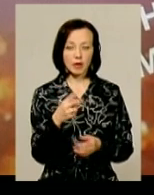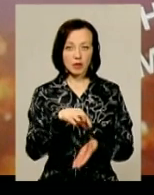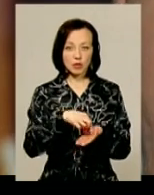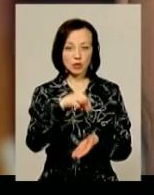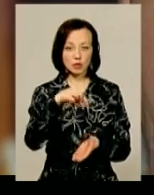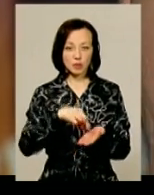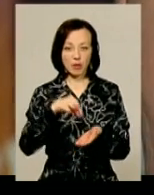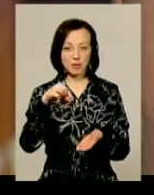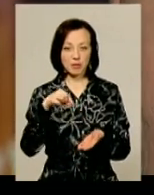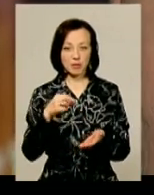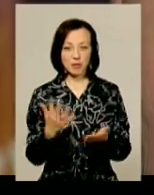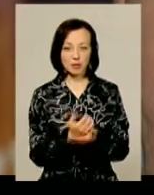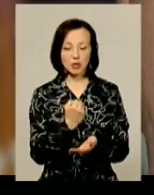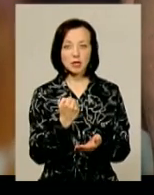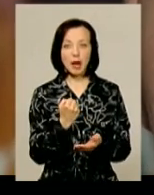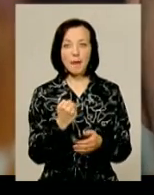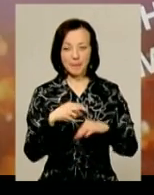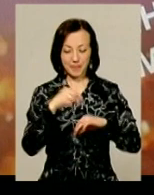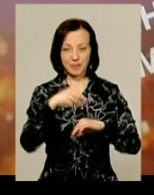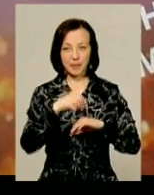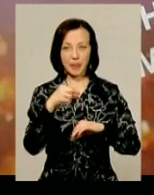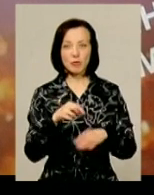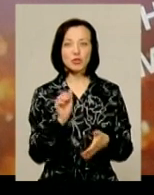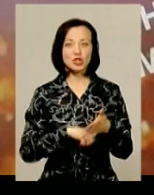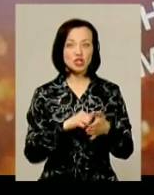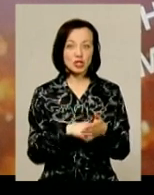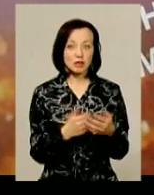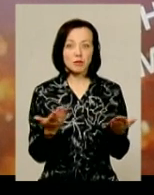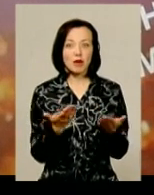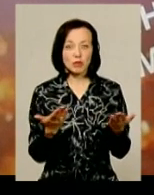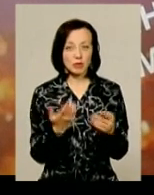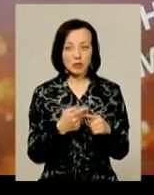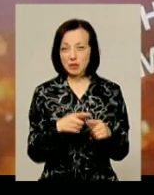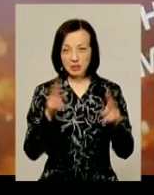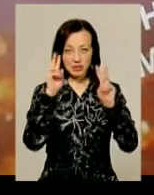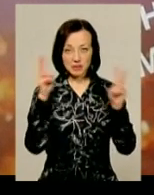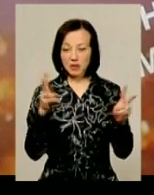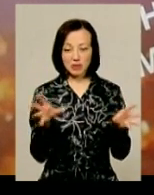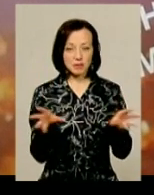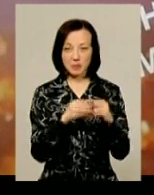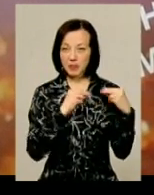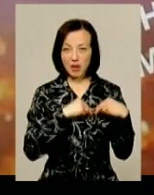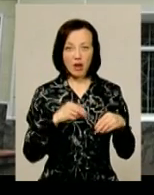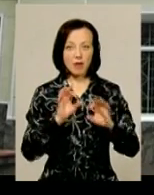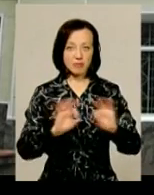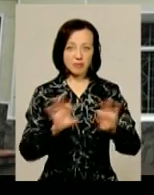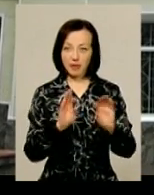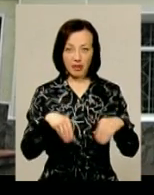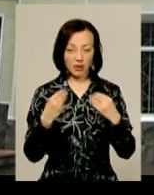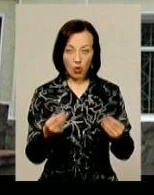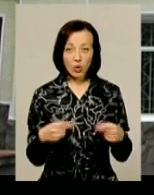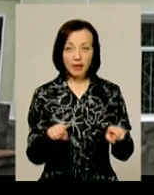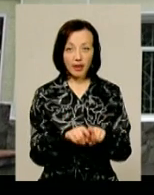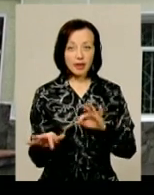треугольнообразними штырьками. Причини, по которым это делал, нам неизвестно. Он не сотрудничает с следствием, показаний не дает. Такі